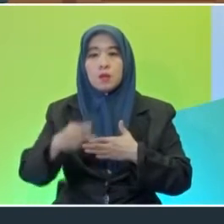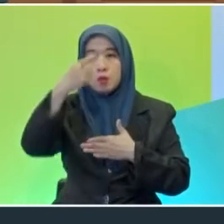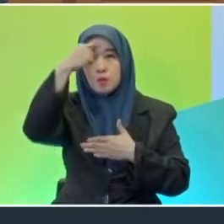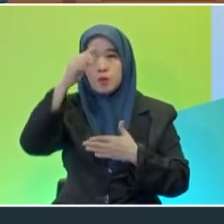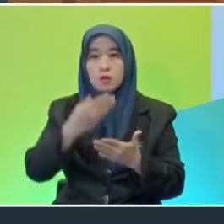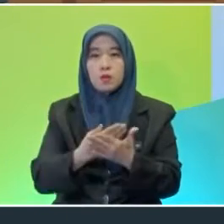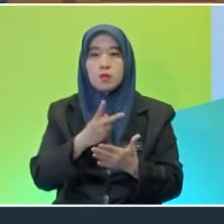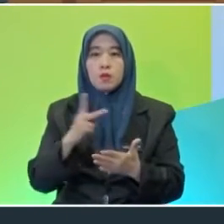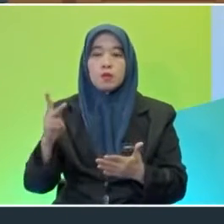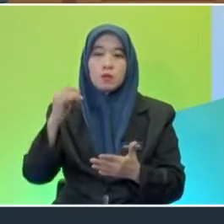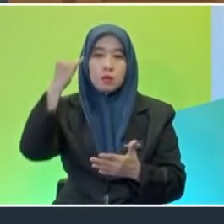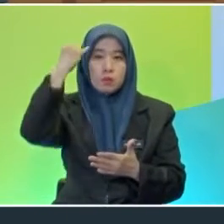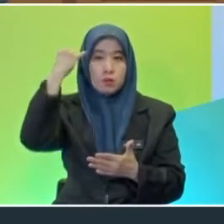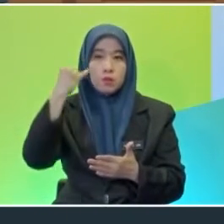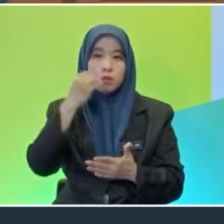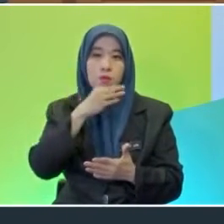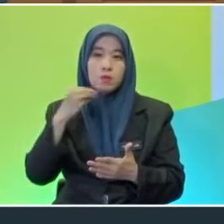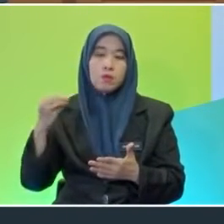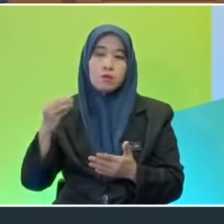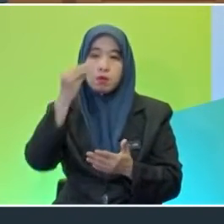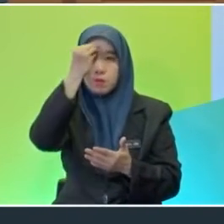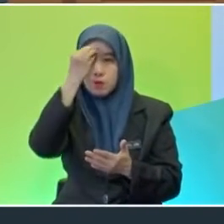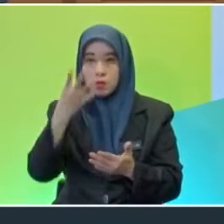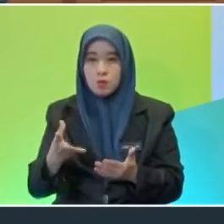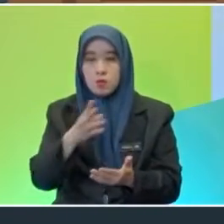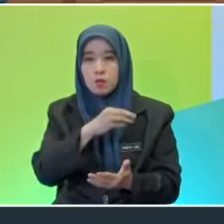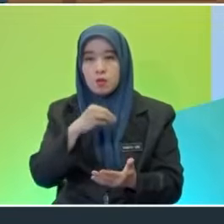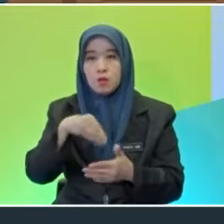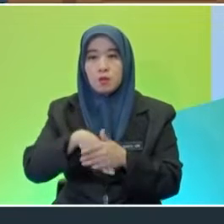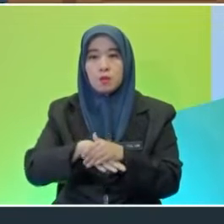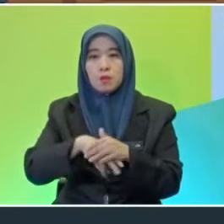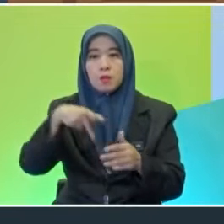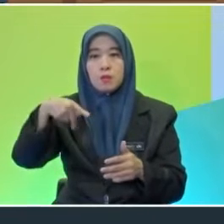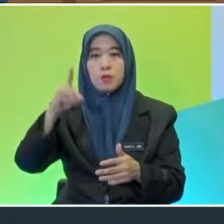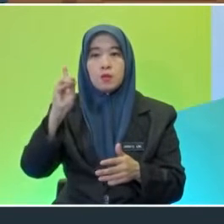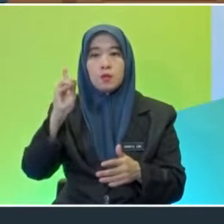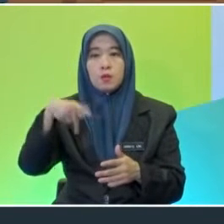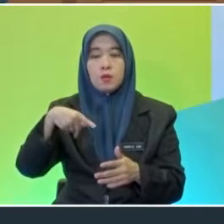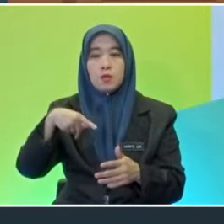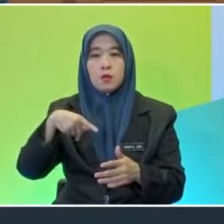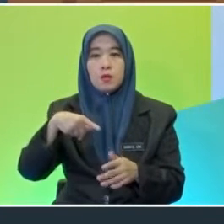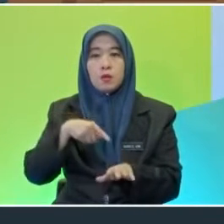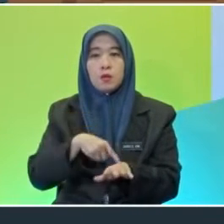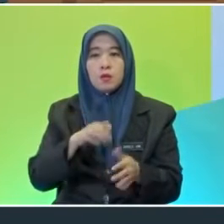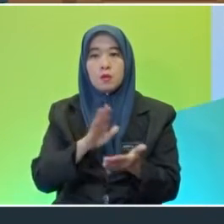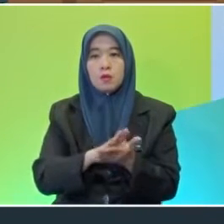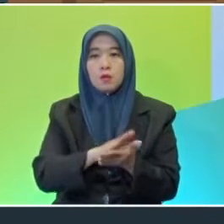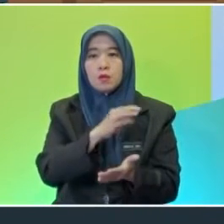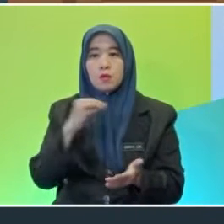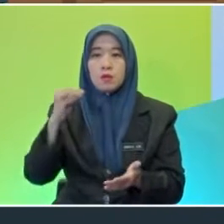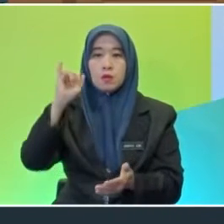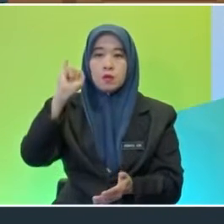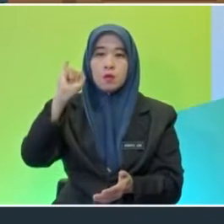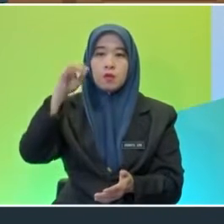maklumat Dalam pengajaran dan pembelajaran di sekolah serta institusi pengajian tinggi